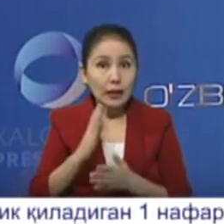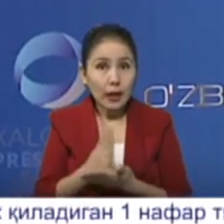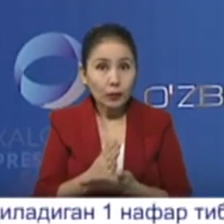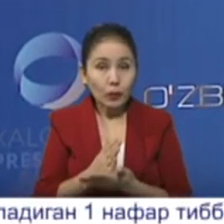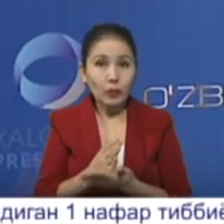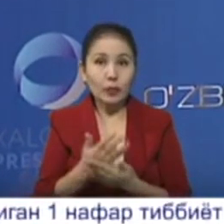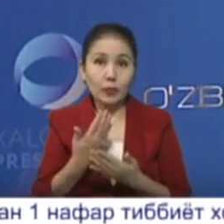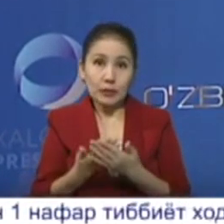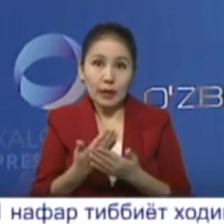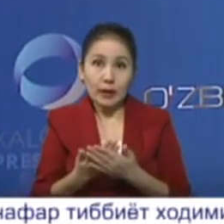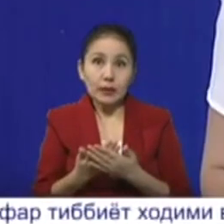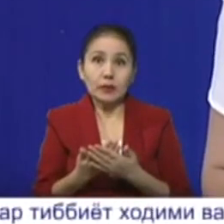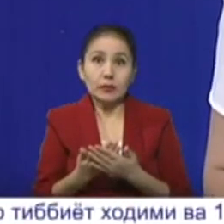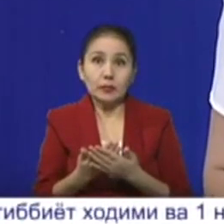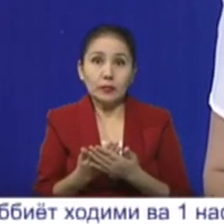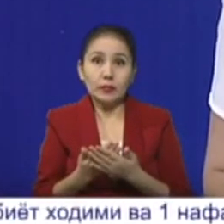bu qanday kasalliklar?